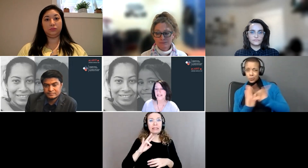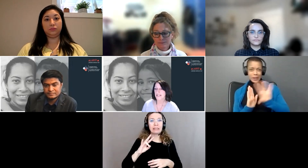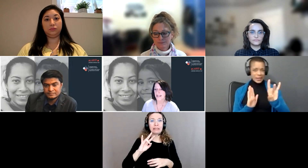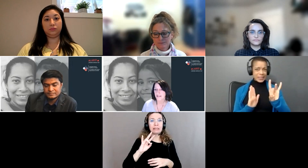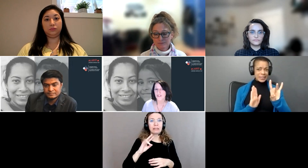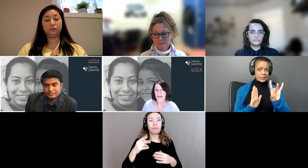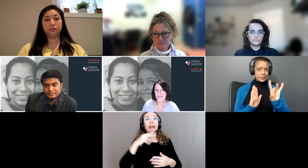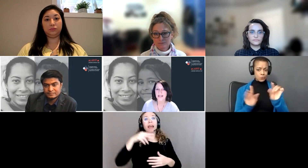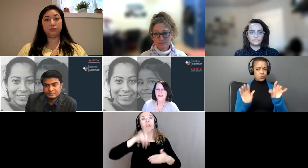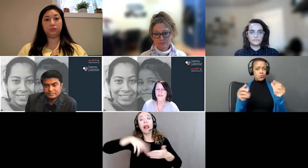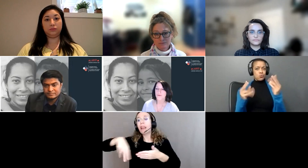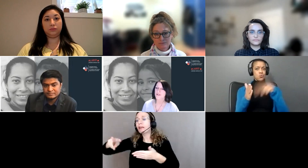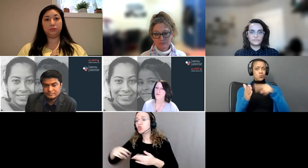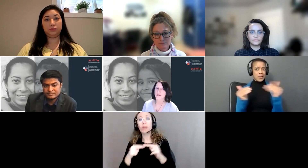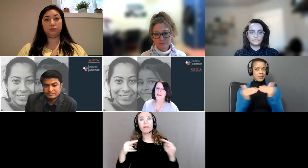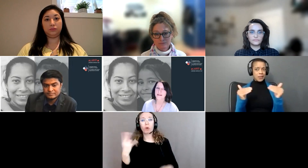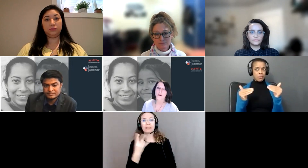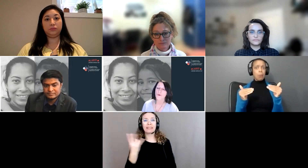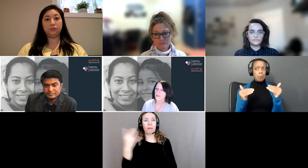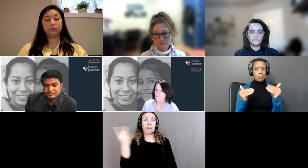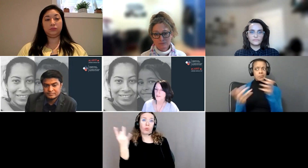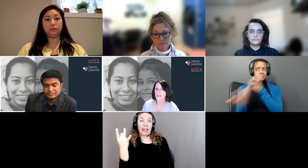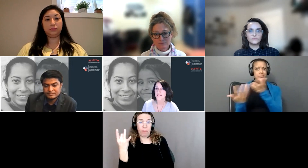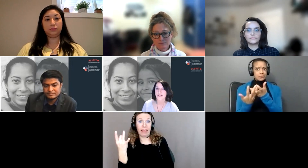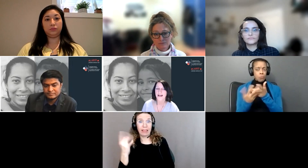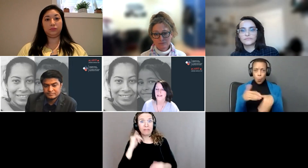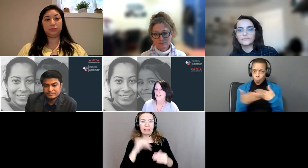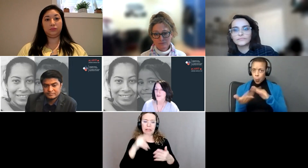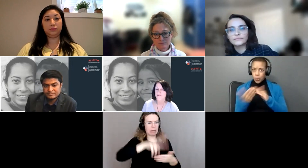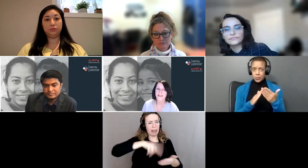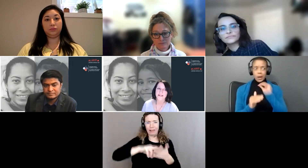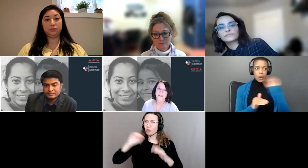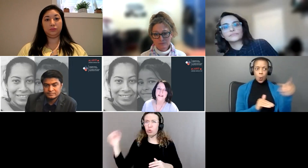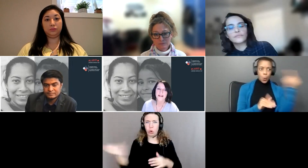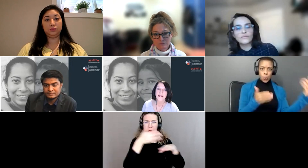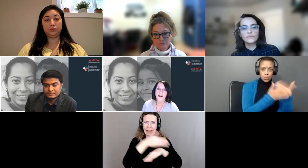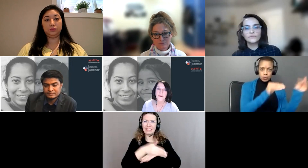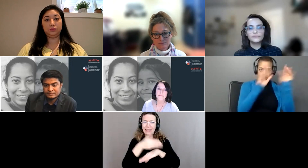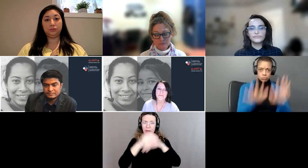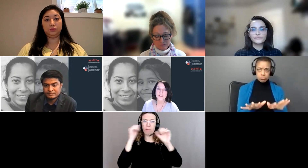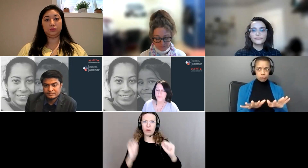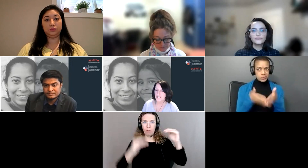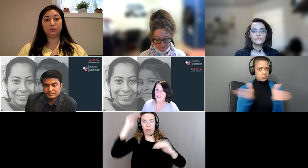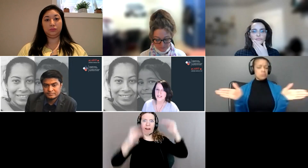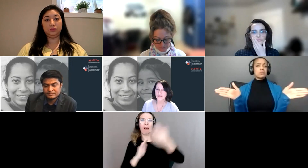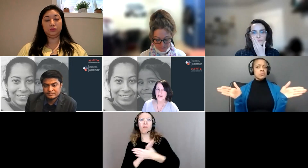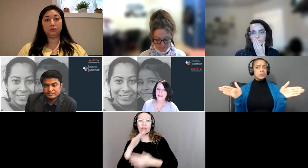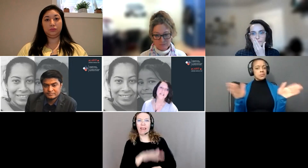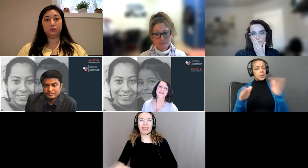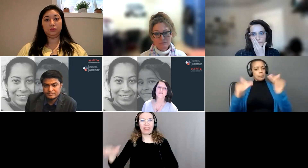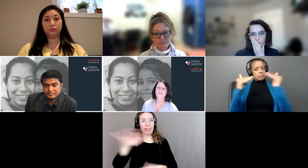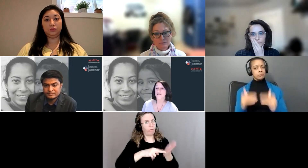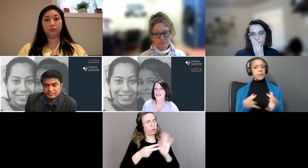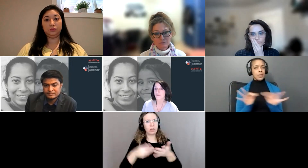lecture. Donc, quand ils voient des lignes maîtresses simples, on supporte l'accès pour toute la communauté.